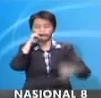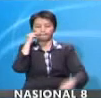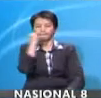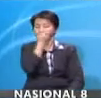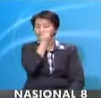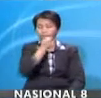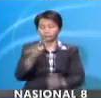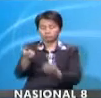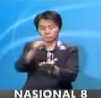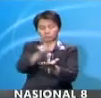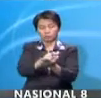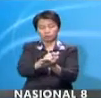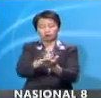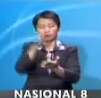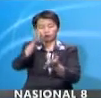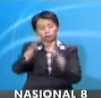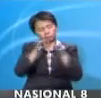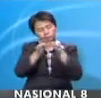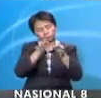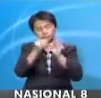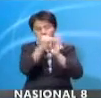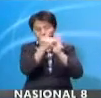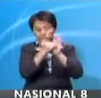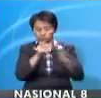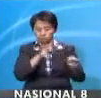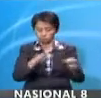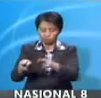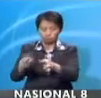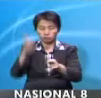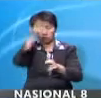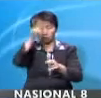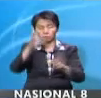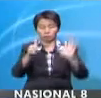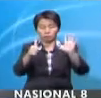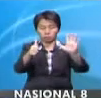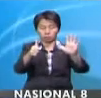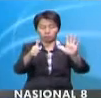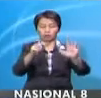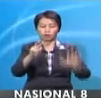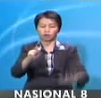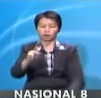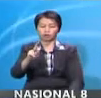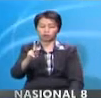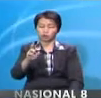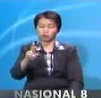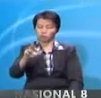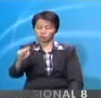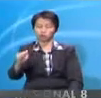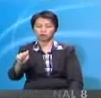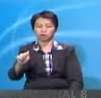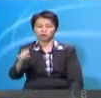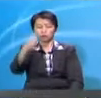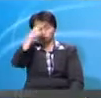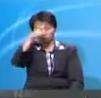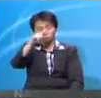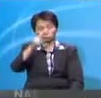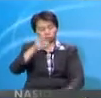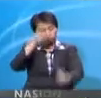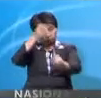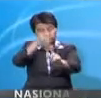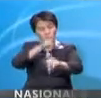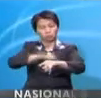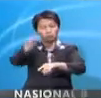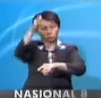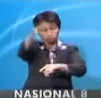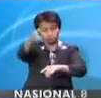Razak. Laporan itu antara lain menerangkan perancangan kerajaan dalam 6 bidang keberhasilan utama negara NKRA untuk hala 7 masa